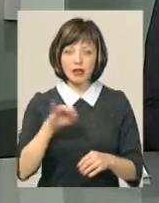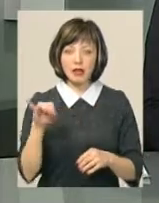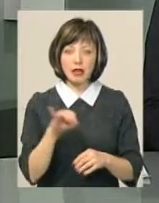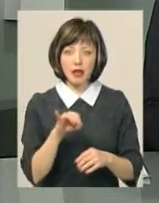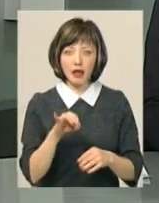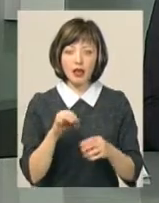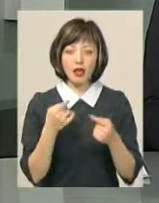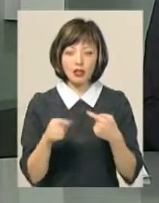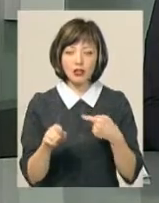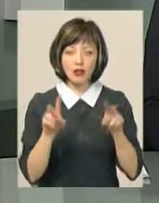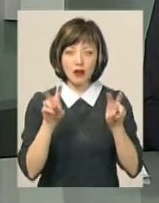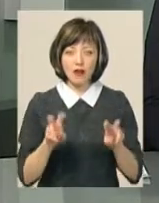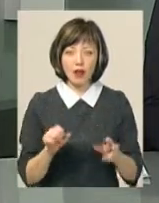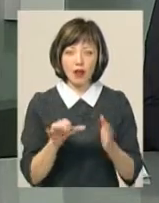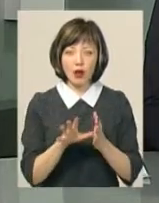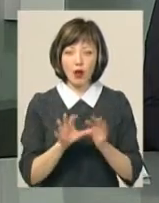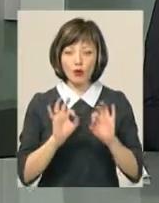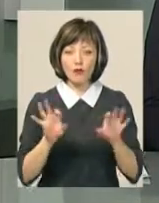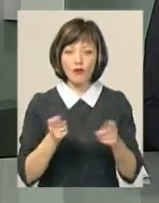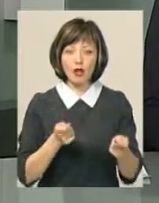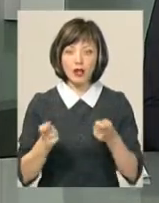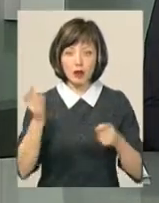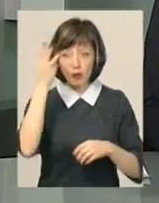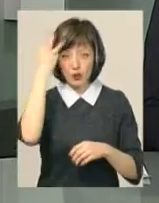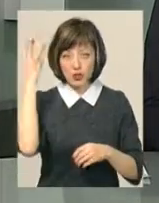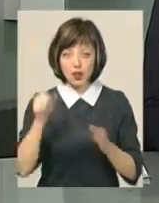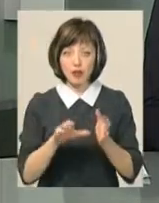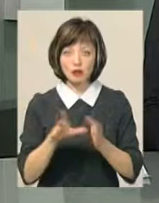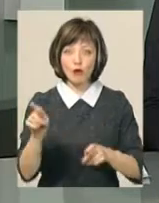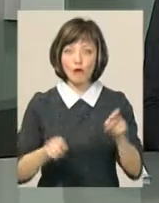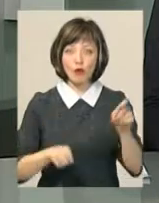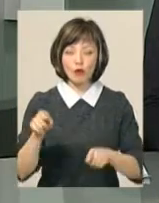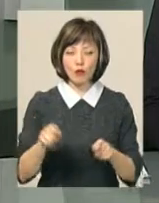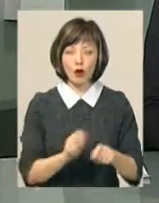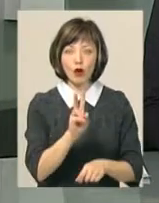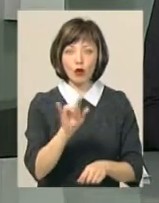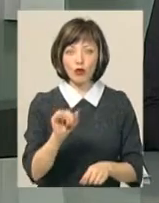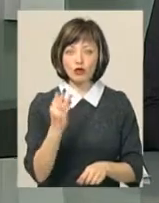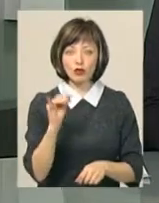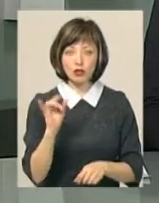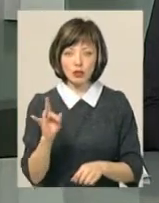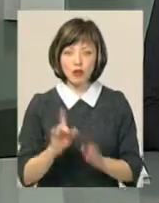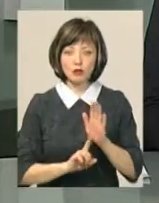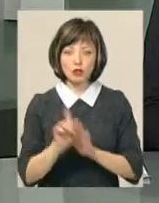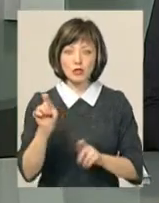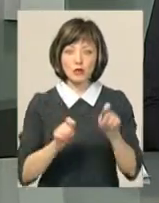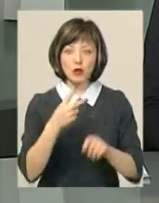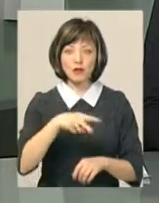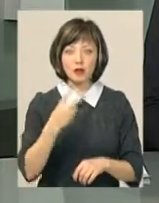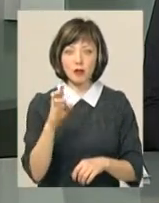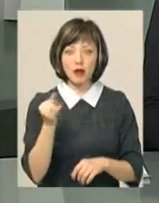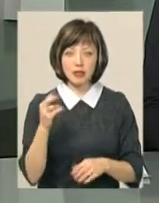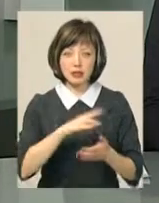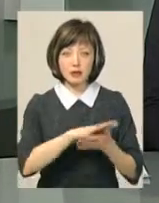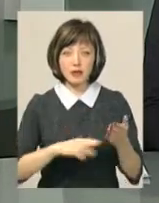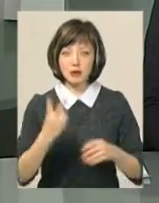альтернативної енергетики. Про це розповів координатор Подільського енергетичного форуму Степан Кушнір. Розпочнеться форум 22 березня.